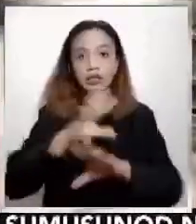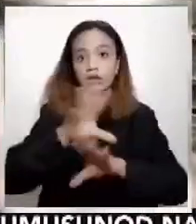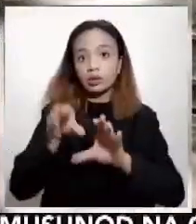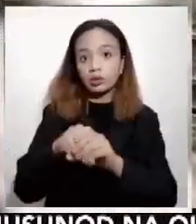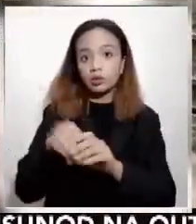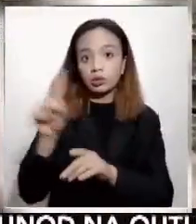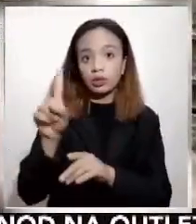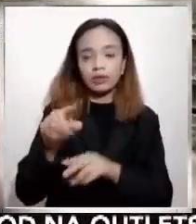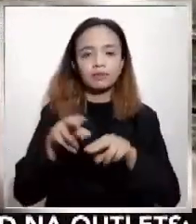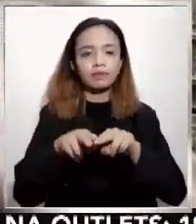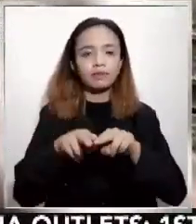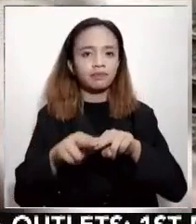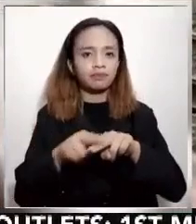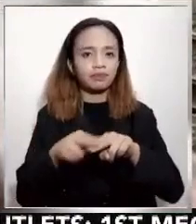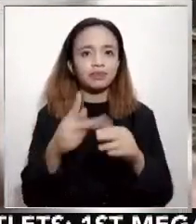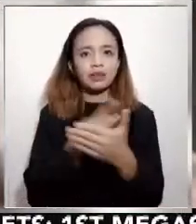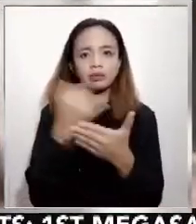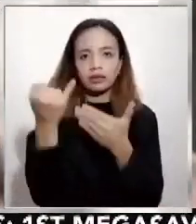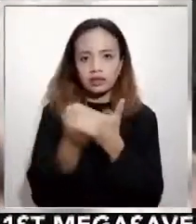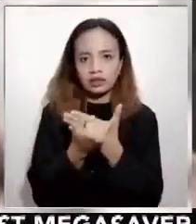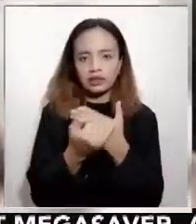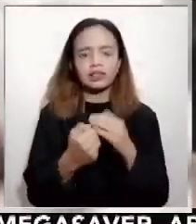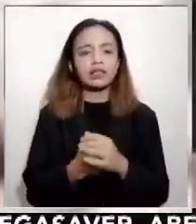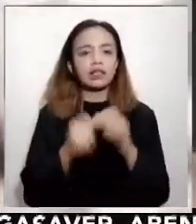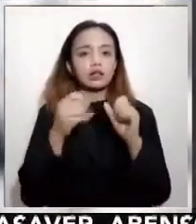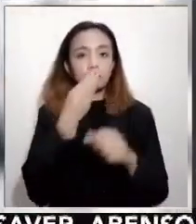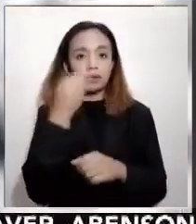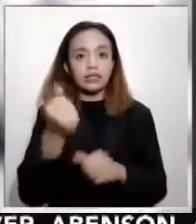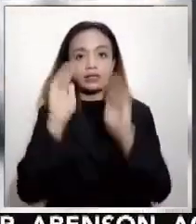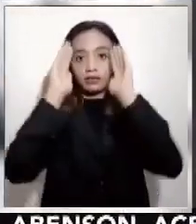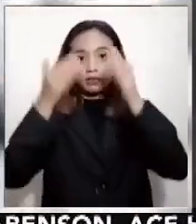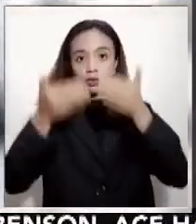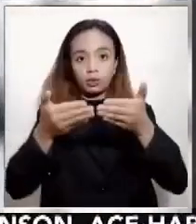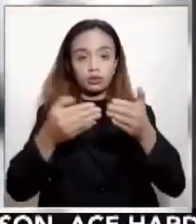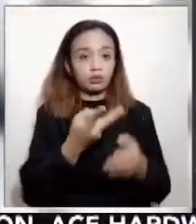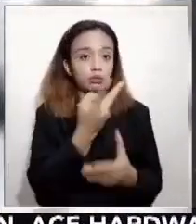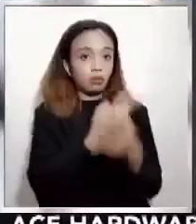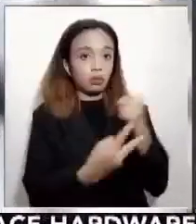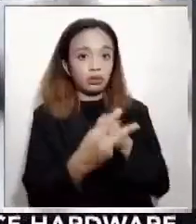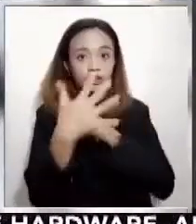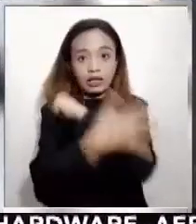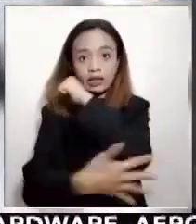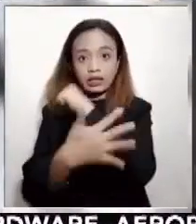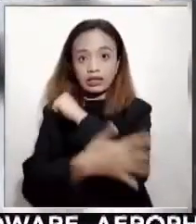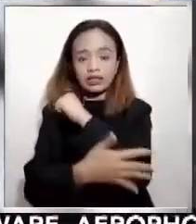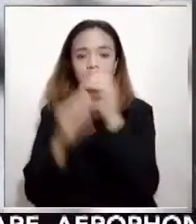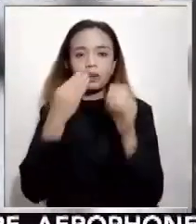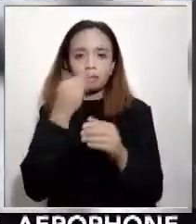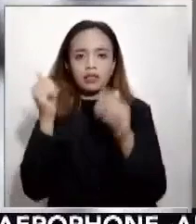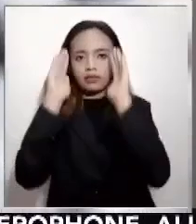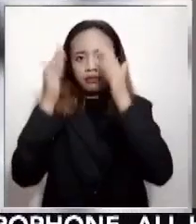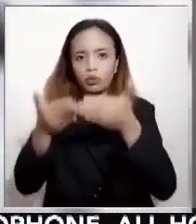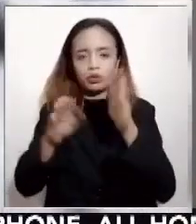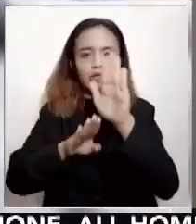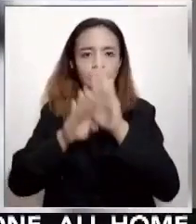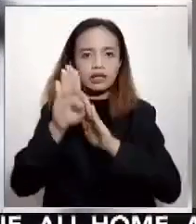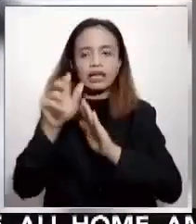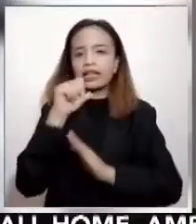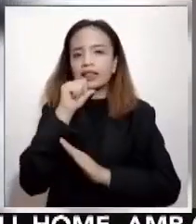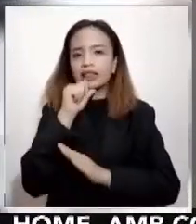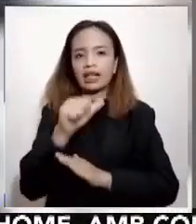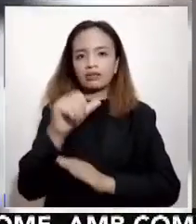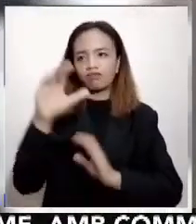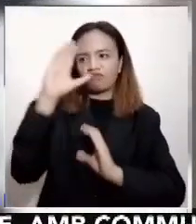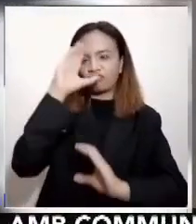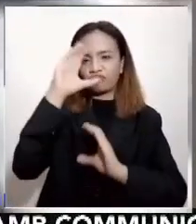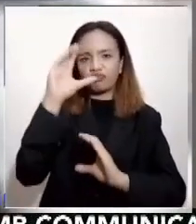projects. Makabubuti raw na mag-focus ang dalawang bansa sa pagpapaunlad kaysa sa hindi pagkakaunawaan. Binigyan